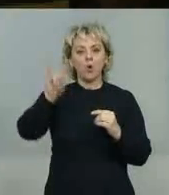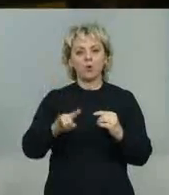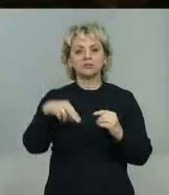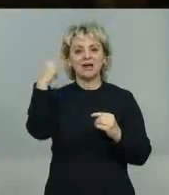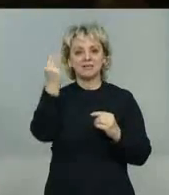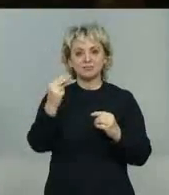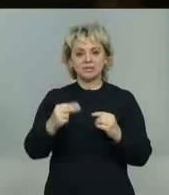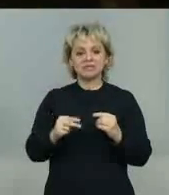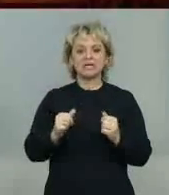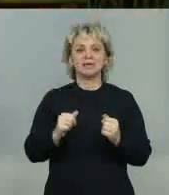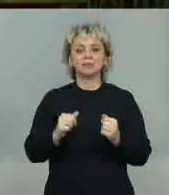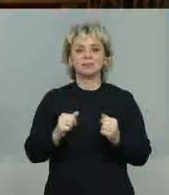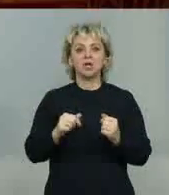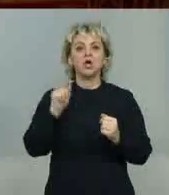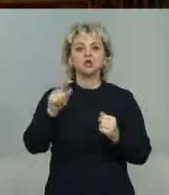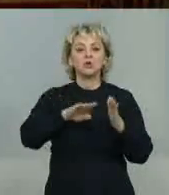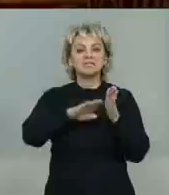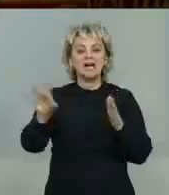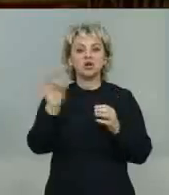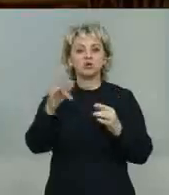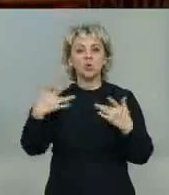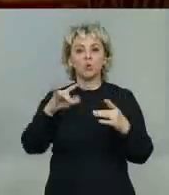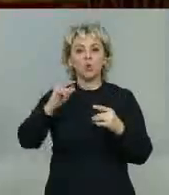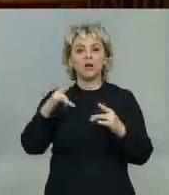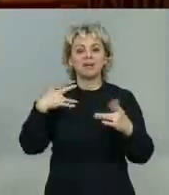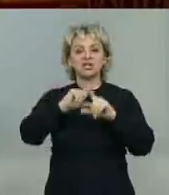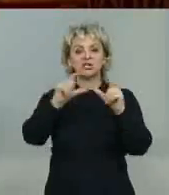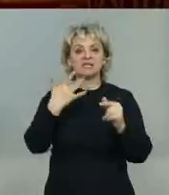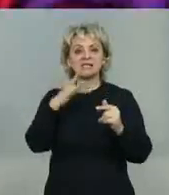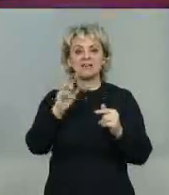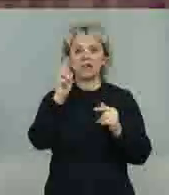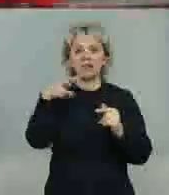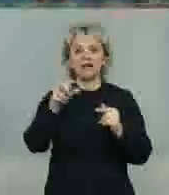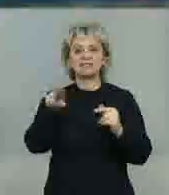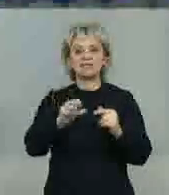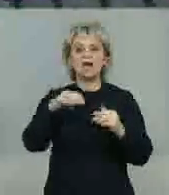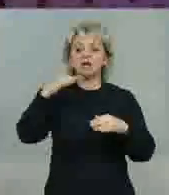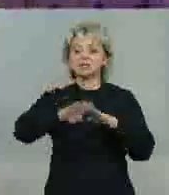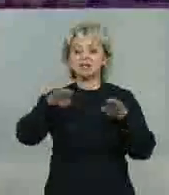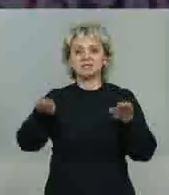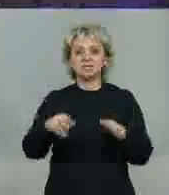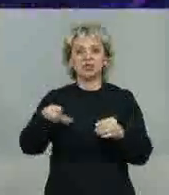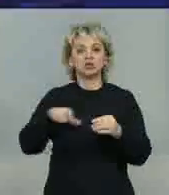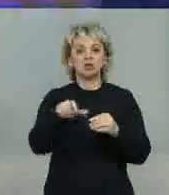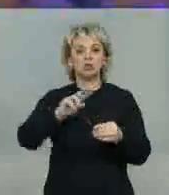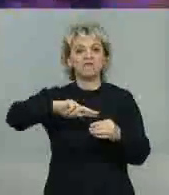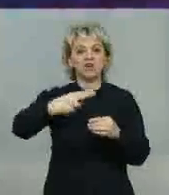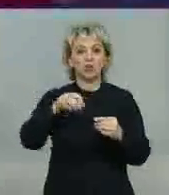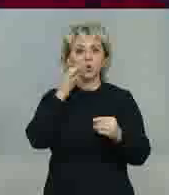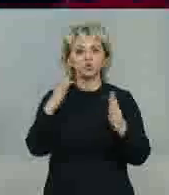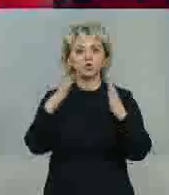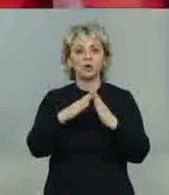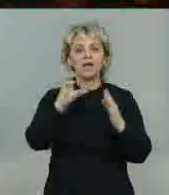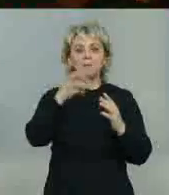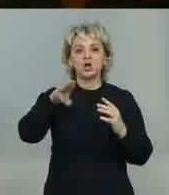окна расписные. На сцене ростовского кукольного театра советская классика. А за сценой донской вариант «Кошкиного дома»